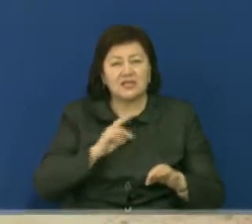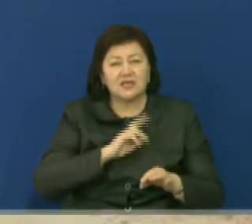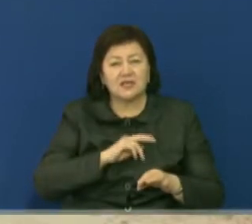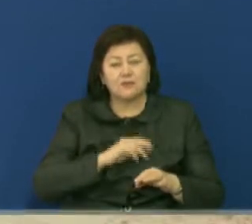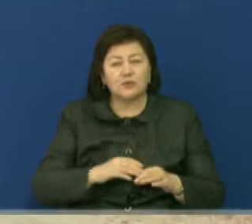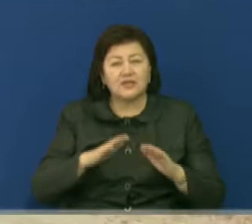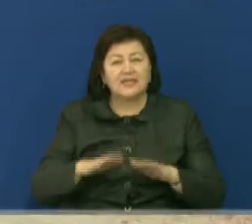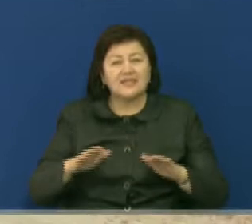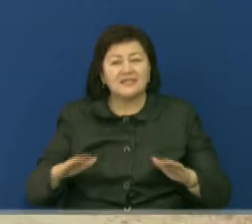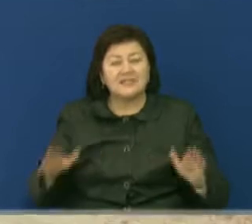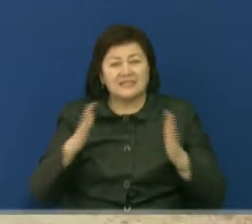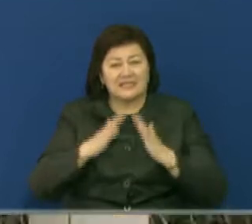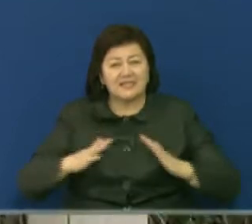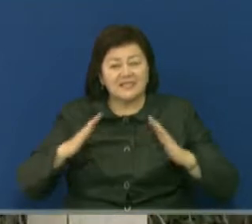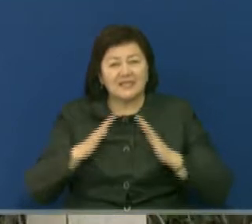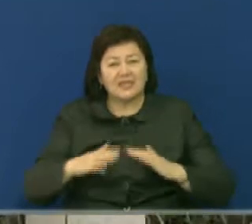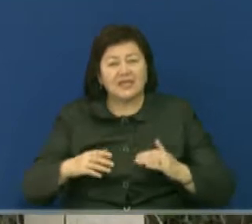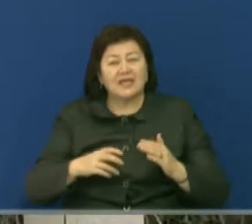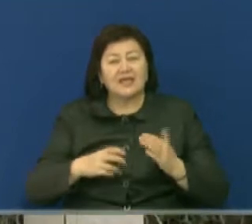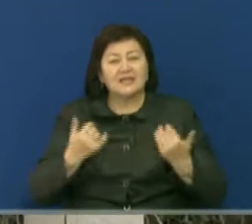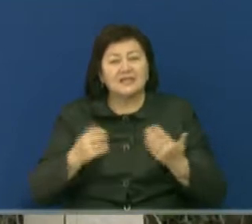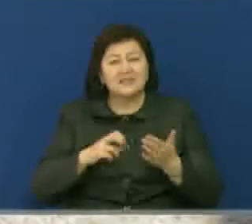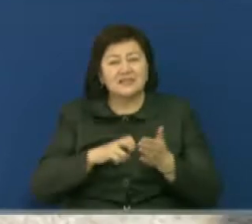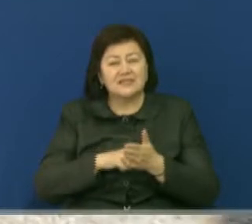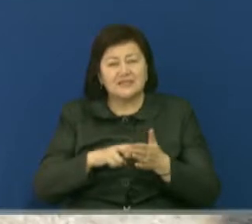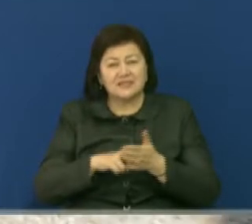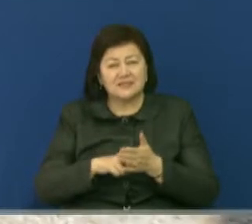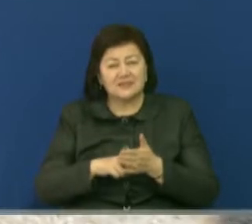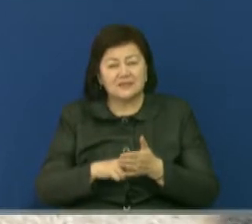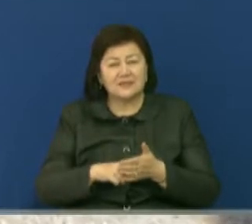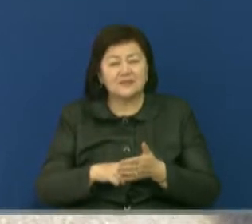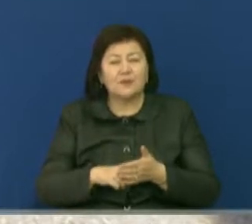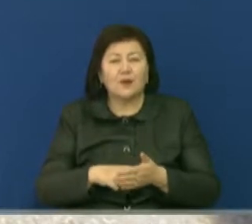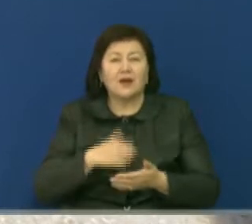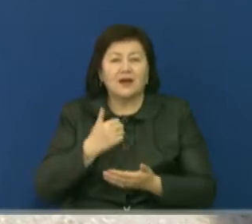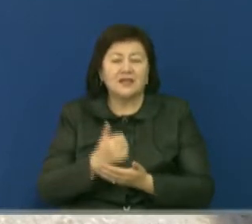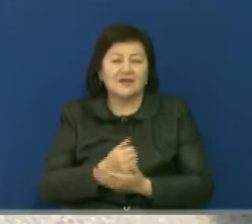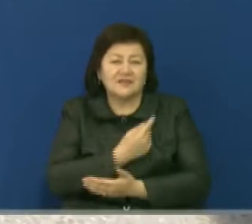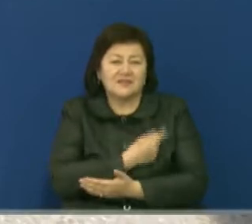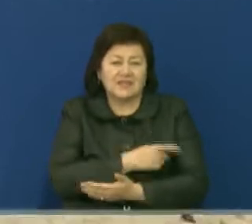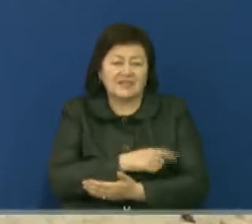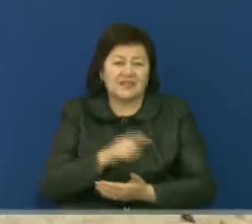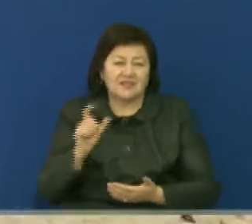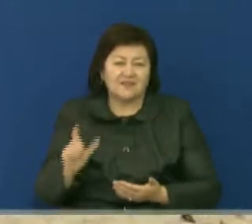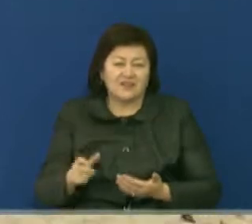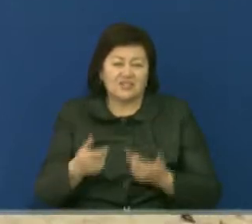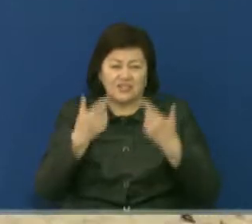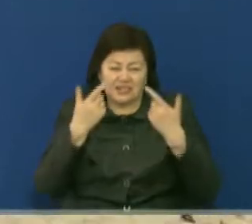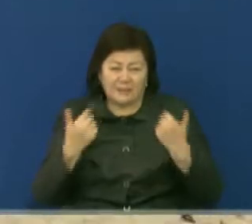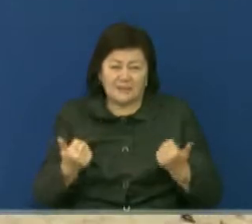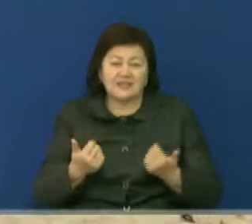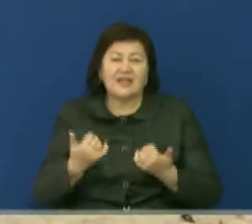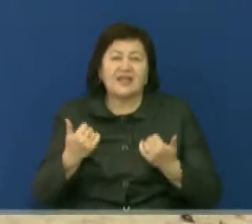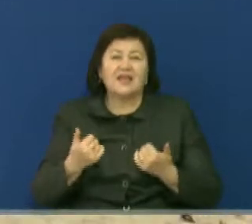детских лагерей. Опубликовано новое постановление главного государственного санитарного врача области. В документе отмечается, что следующие